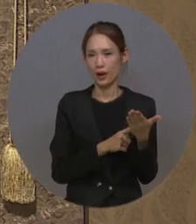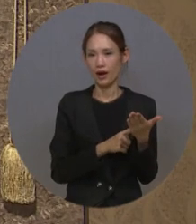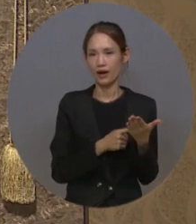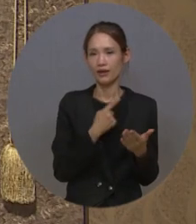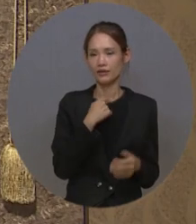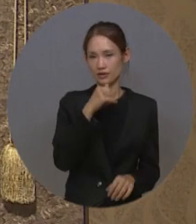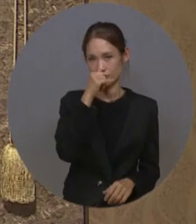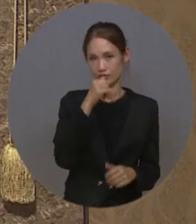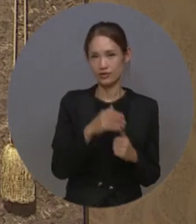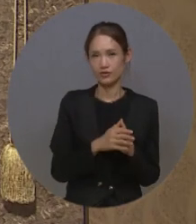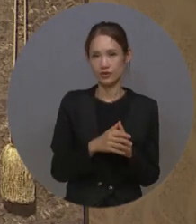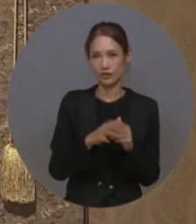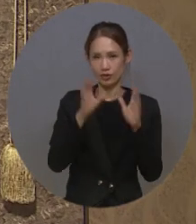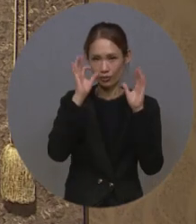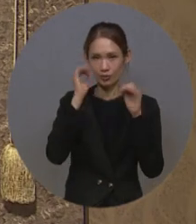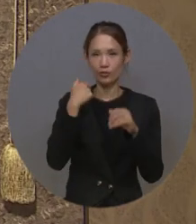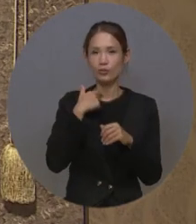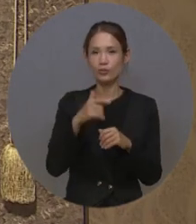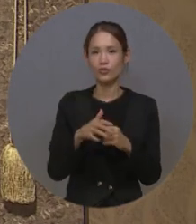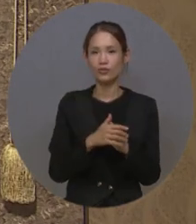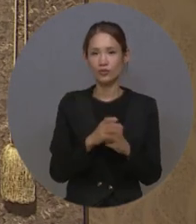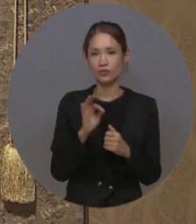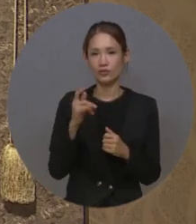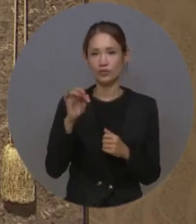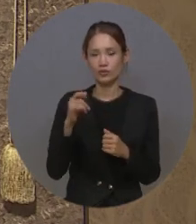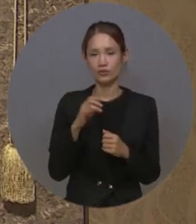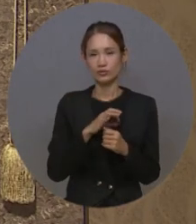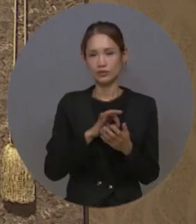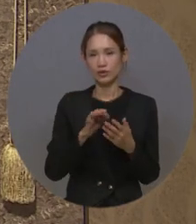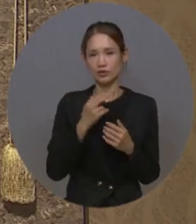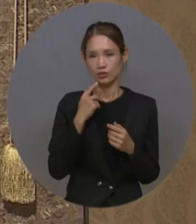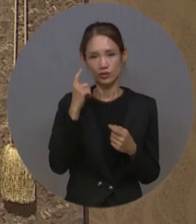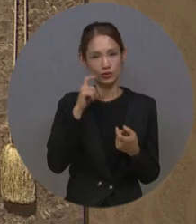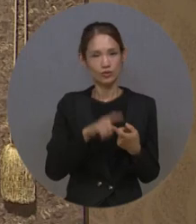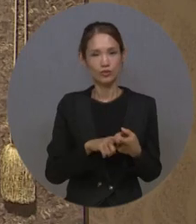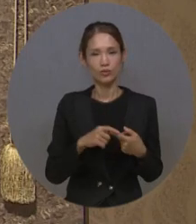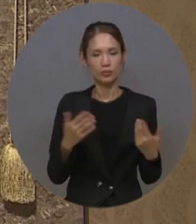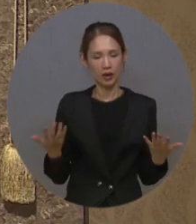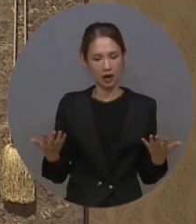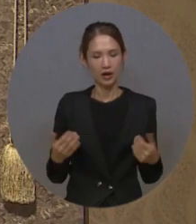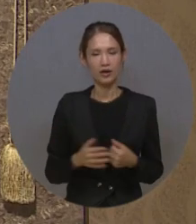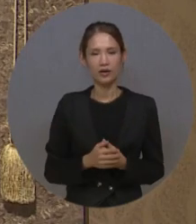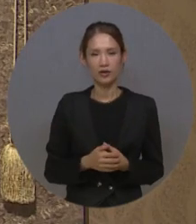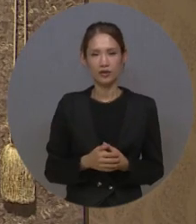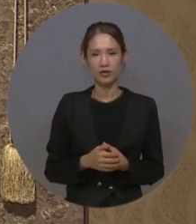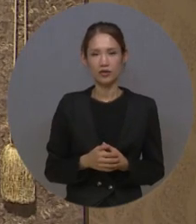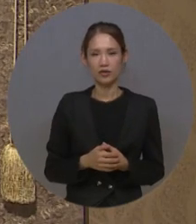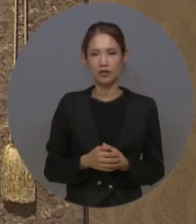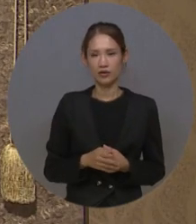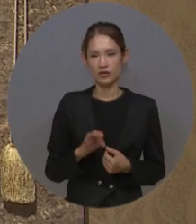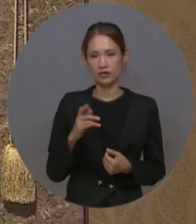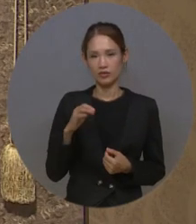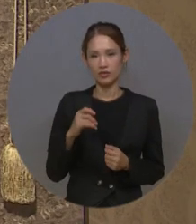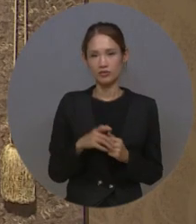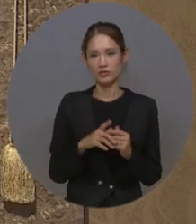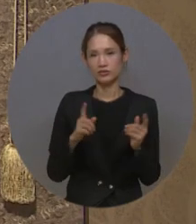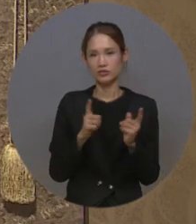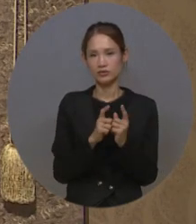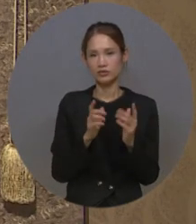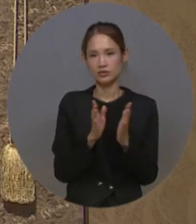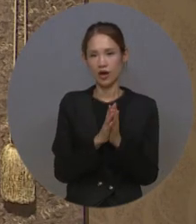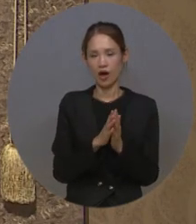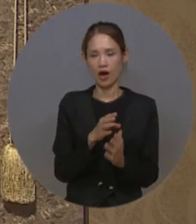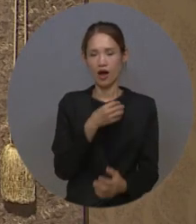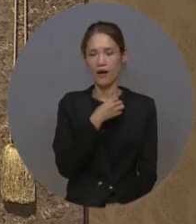뉴스가 나왔었는데 못 보셨죠? 예. 뭐 양압기 안 쓰시니까 별로 관심 없으실 거예요. 예, 근데 관심이 없어서. 이게 양압기는 직접적으로